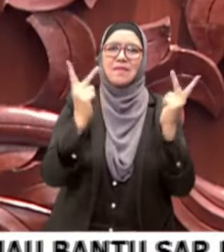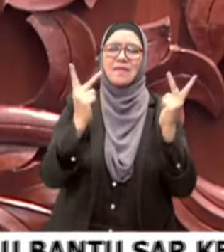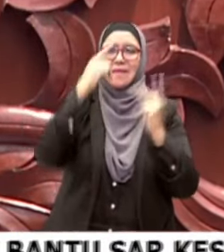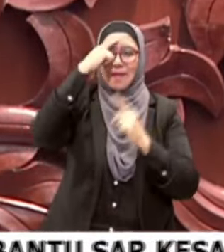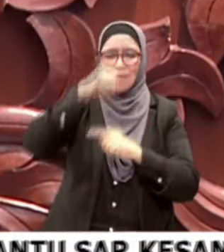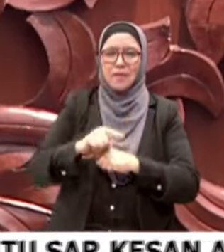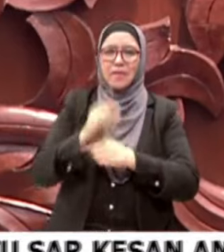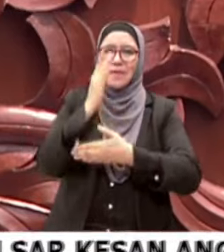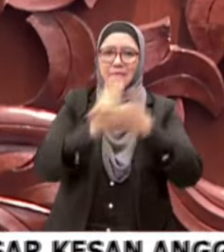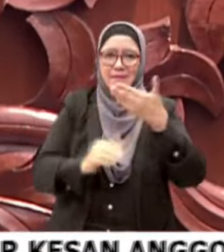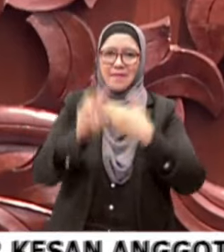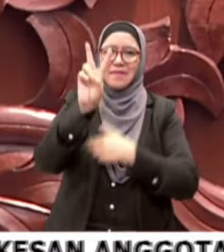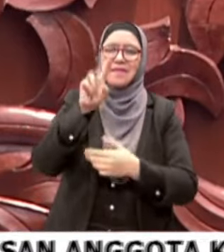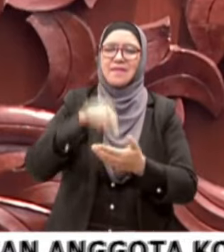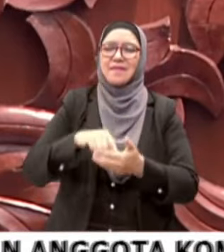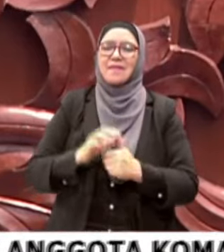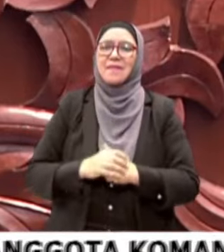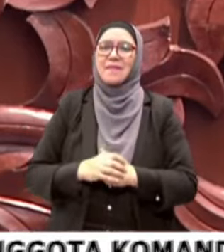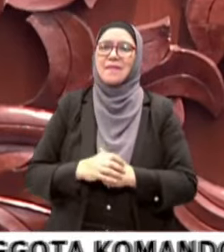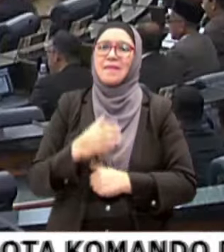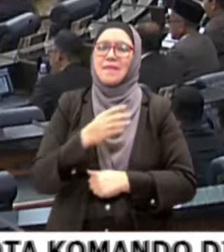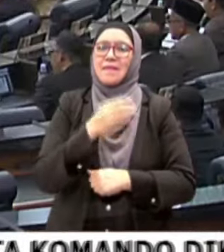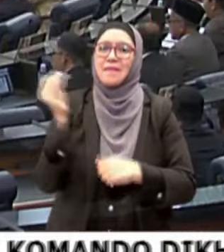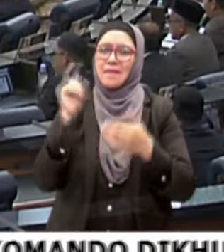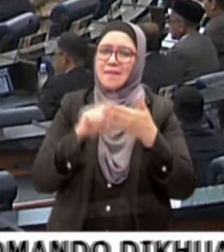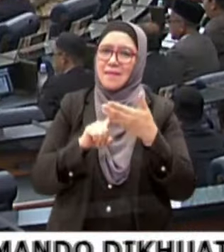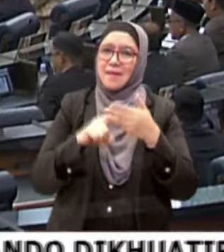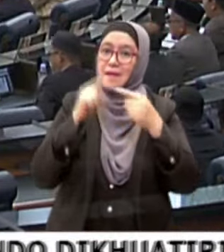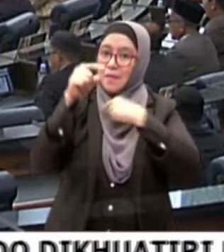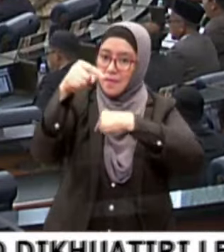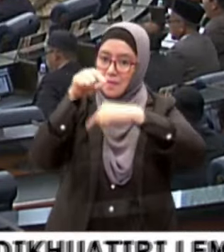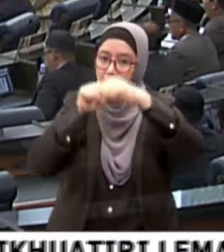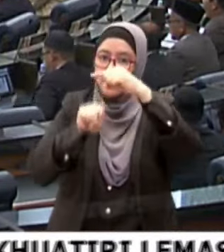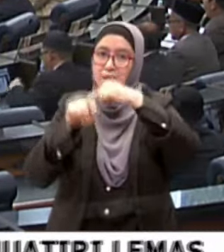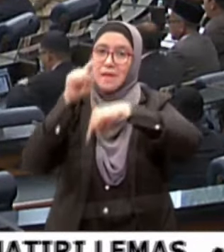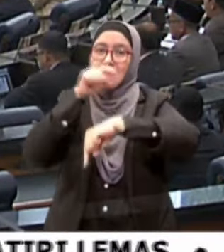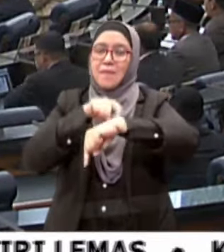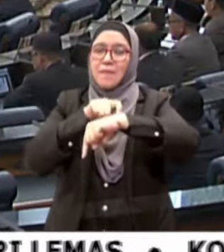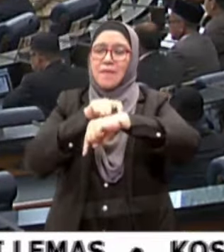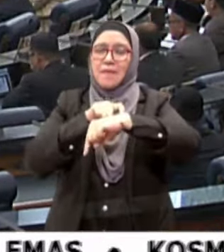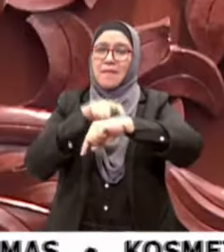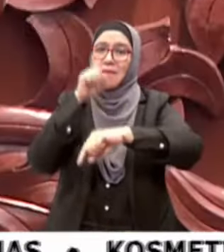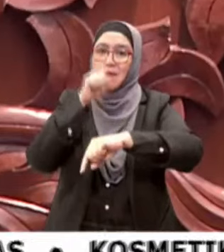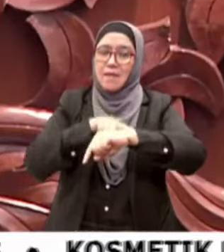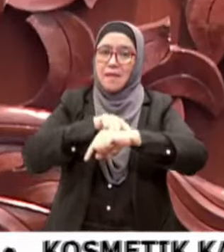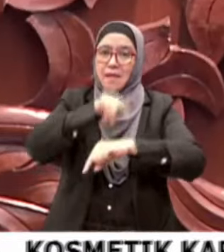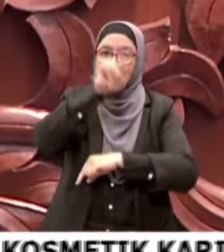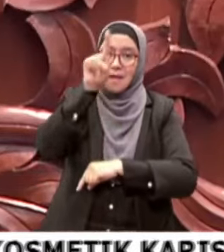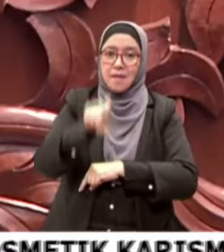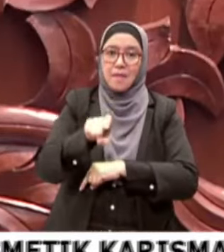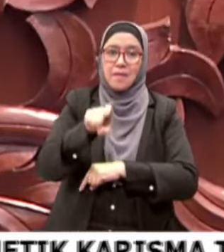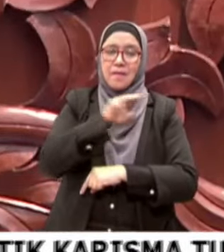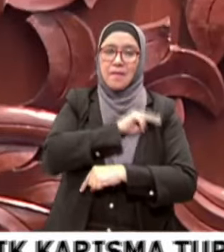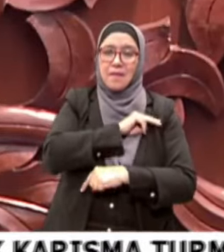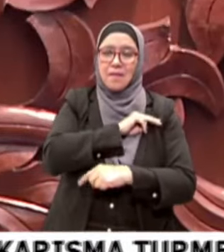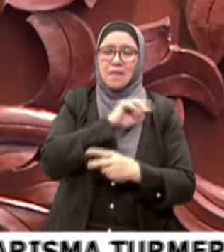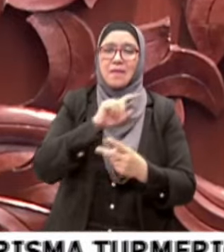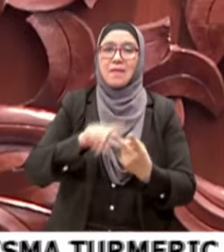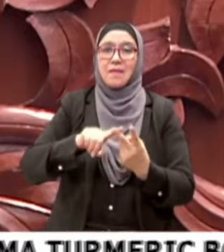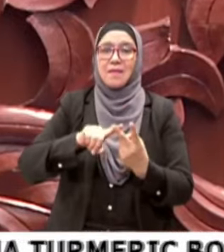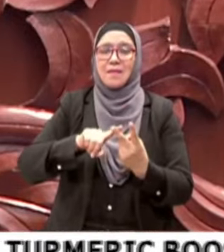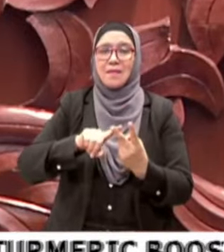penggal kedua ini Selain itu pembagian masa semasa waktu pertanyaan-pertanyaan menteri dan pertanyaan